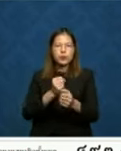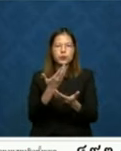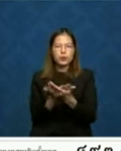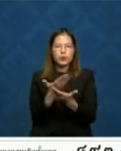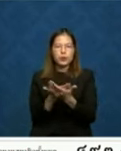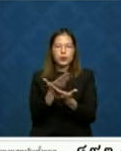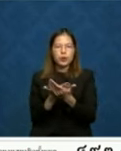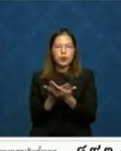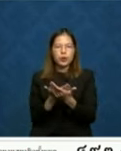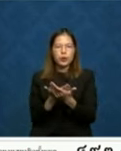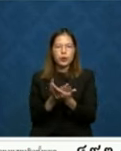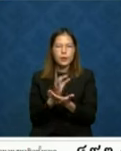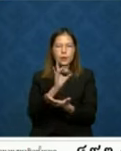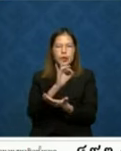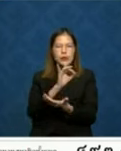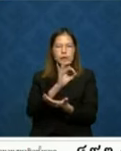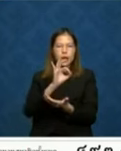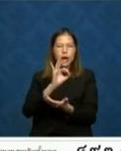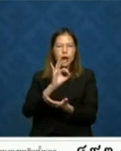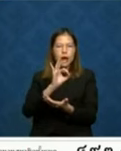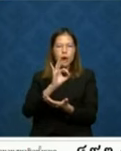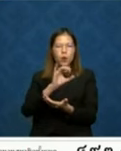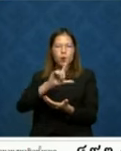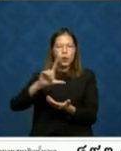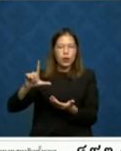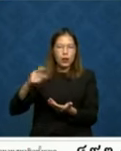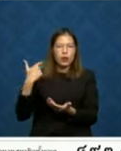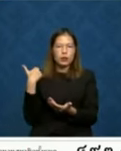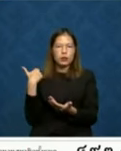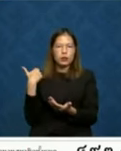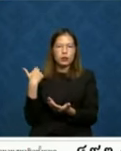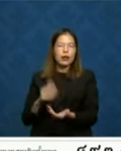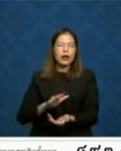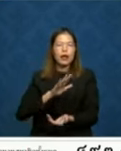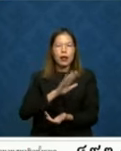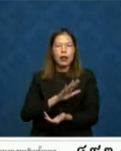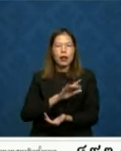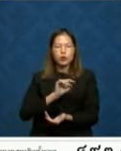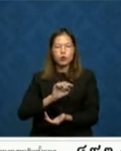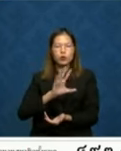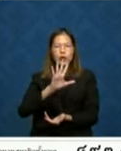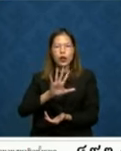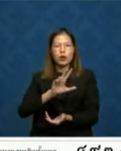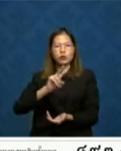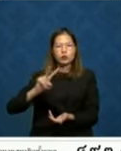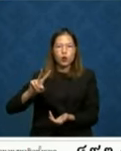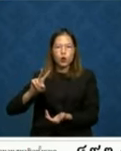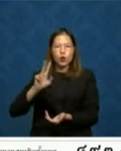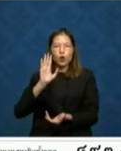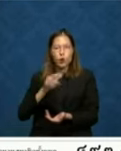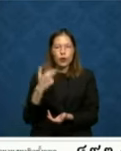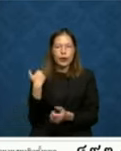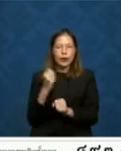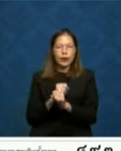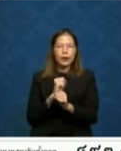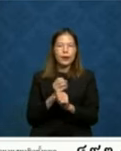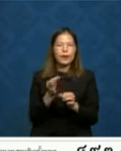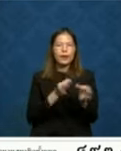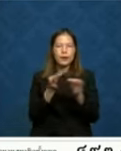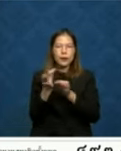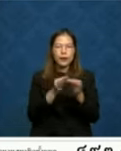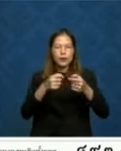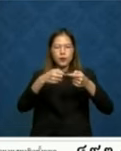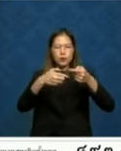ยที่89ล้านบาทเบอร์เล่อยู่ที่5บาท52สตางค์เวอร์จิเนีย8บาท51สตางค์และ